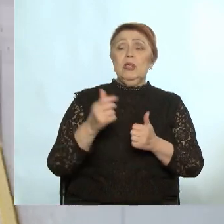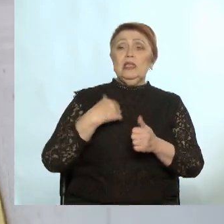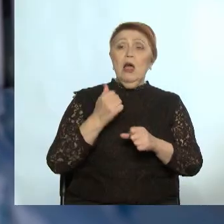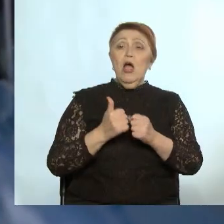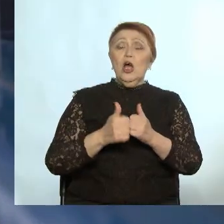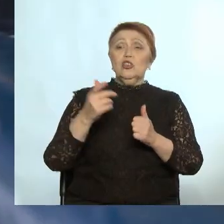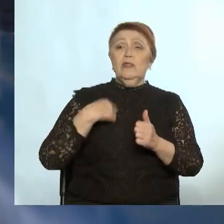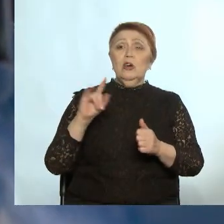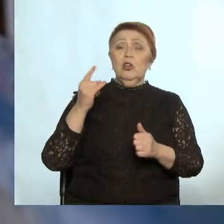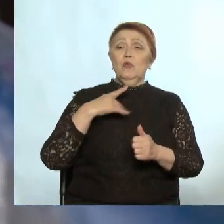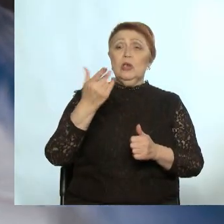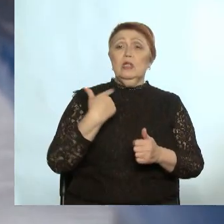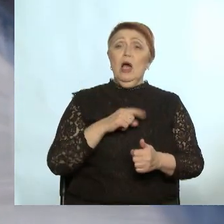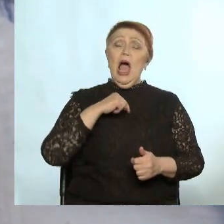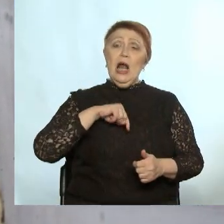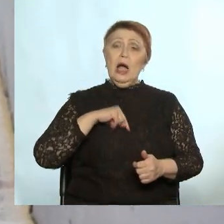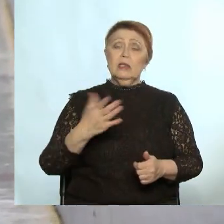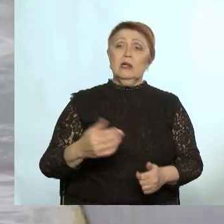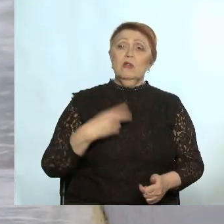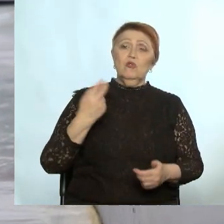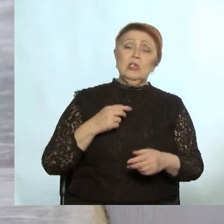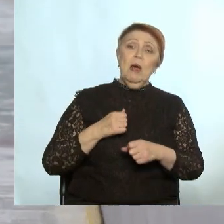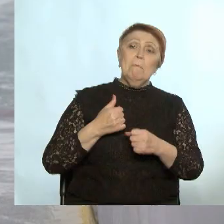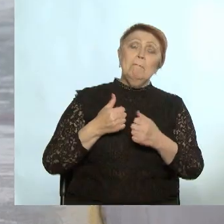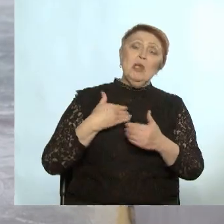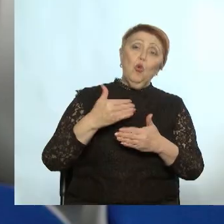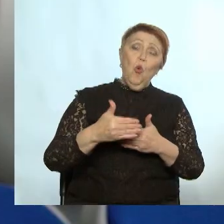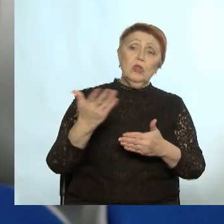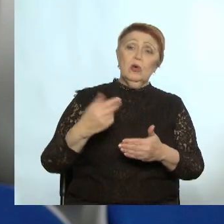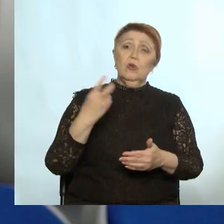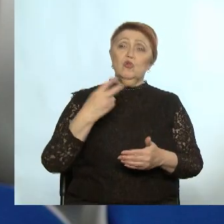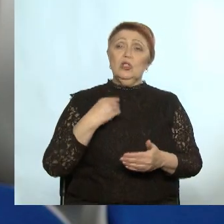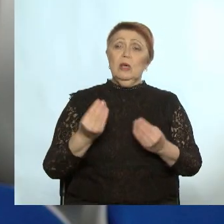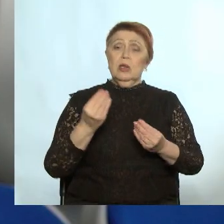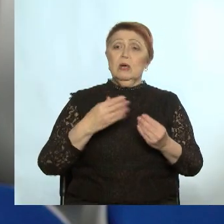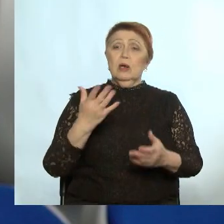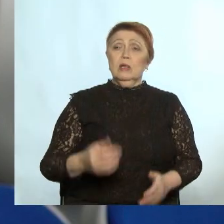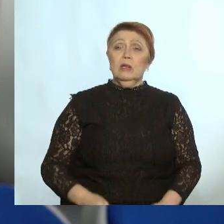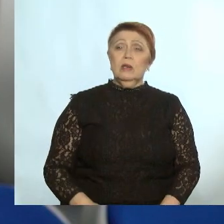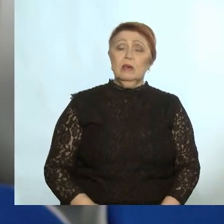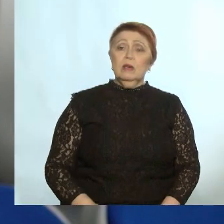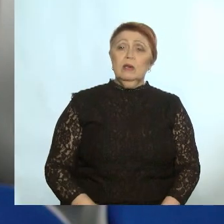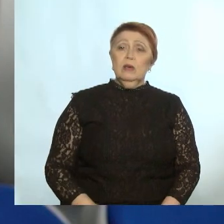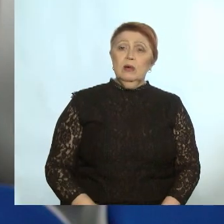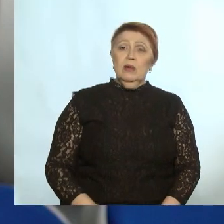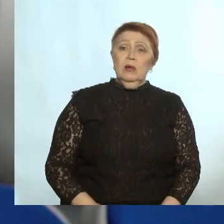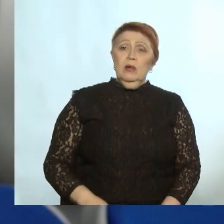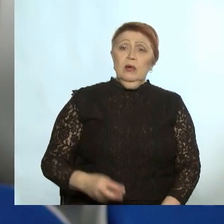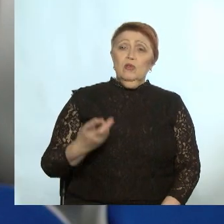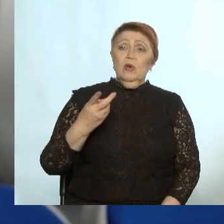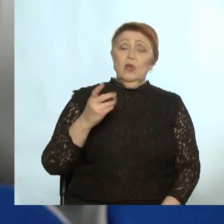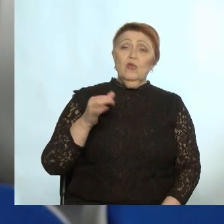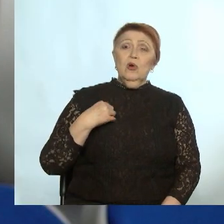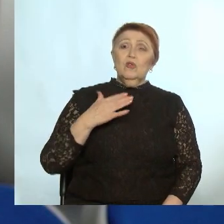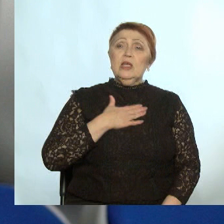каждому находить. Холерики, сангвиники нам подходят. Конечно, где-то и флегматики вратарь может быть спокойнее. Да, нам меланхолики не очень подходят. А